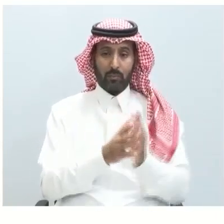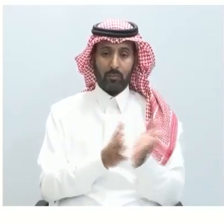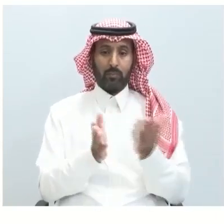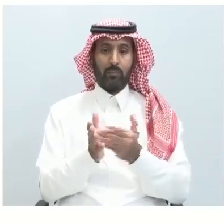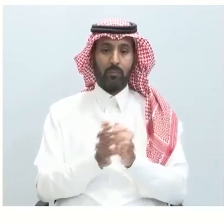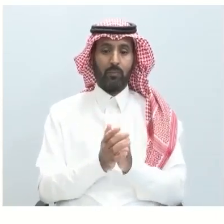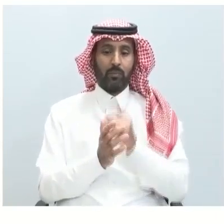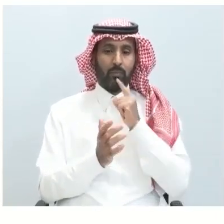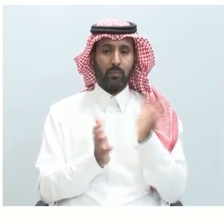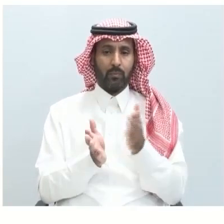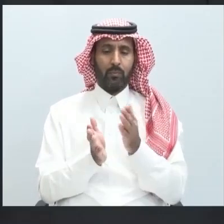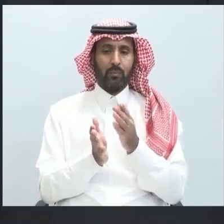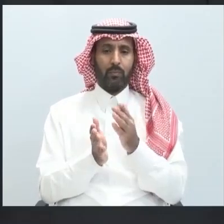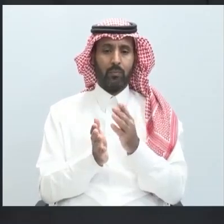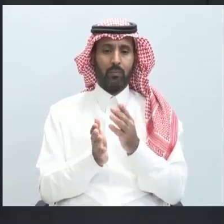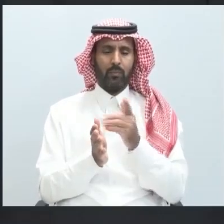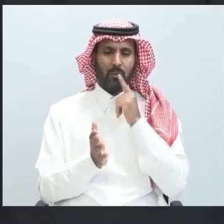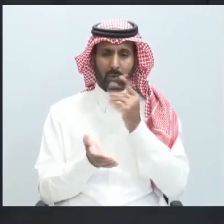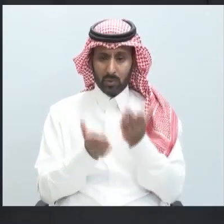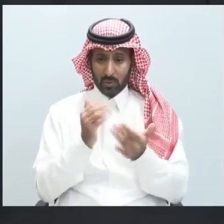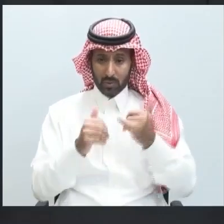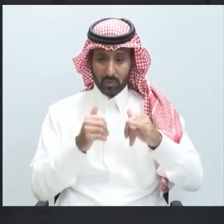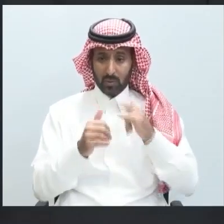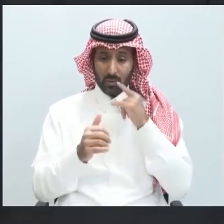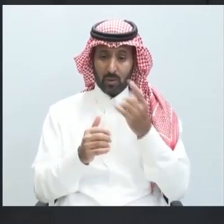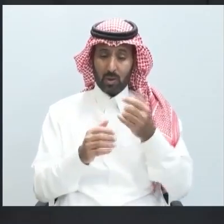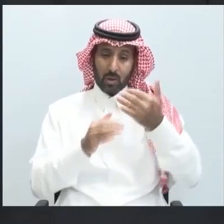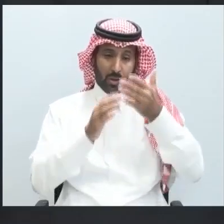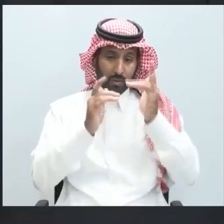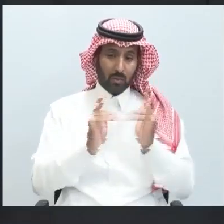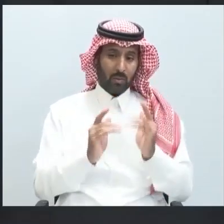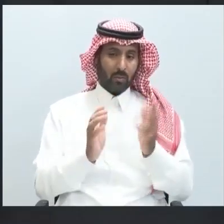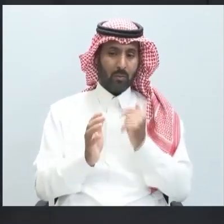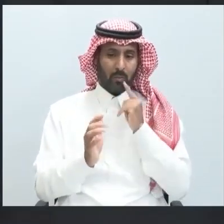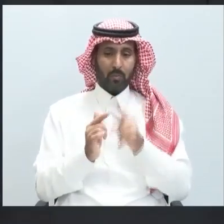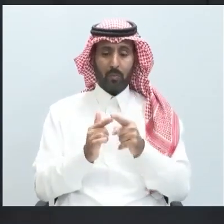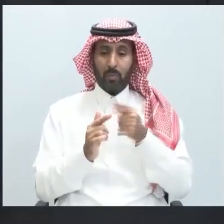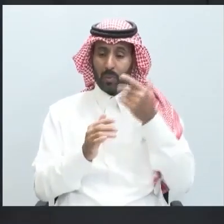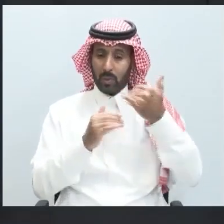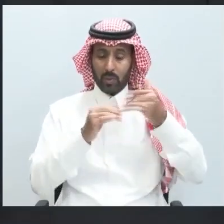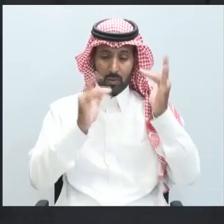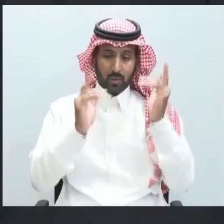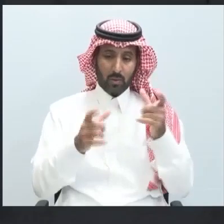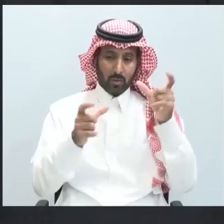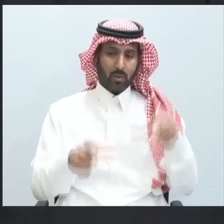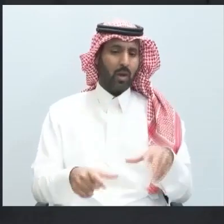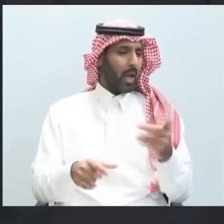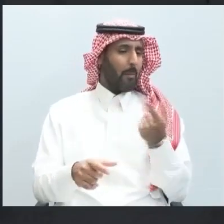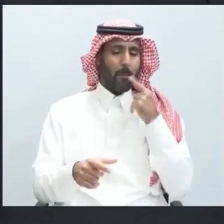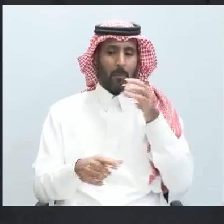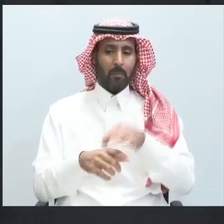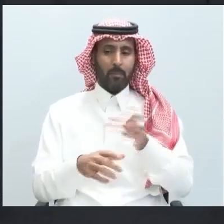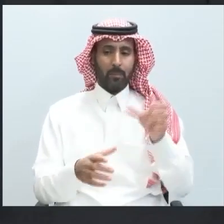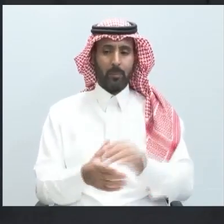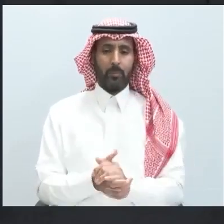ايابا اذا سيكون هناك توازن في الجسر ولا علاقه لما بين المبنيين كم يوجد فيهما